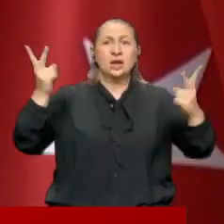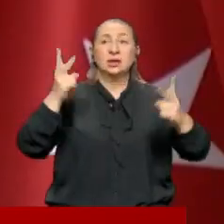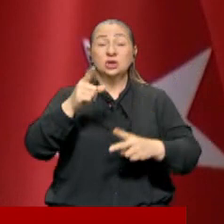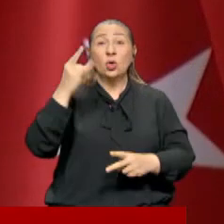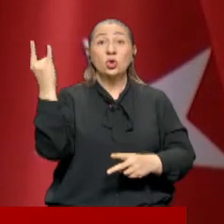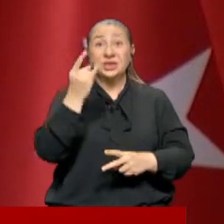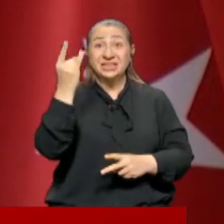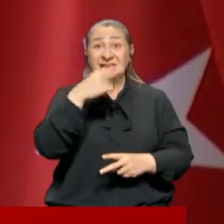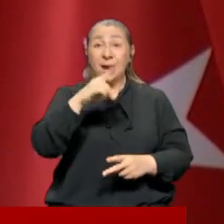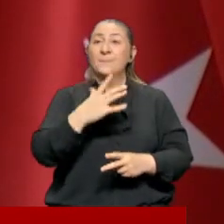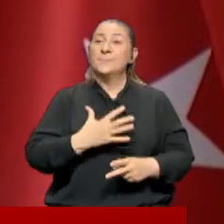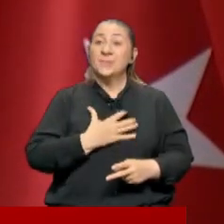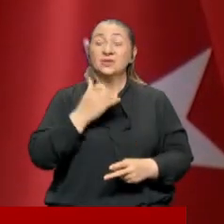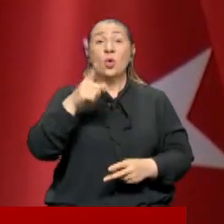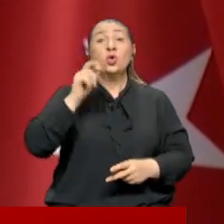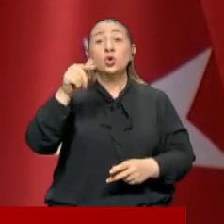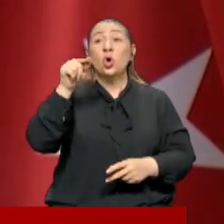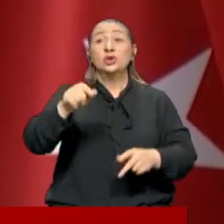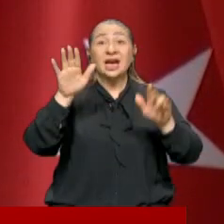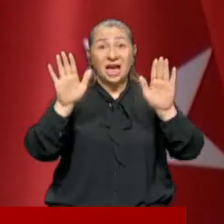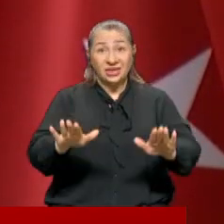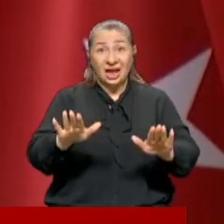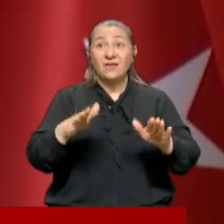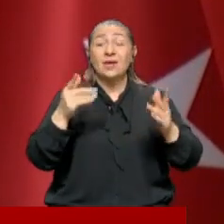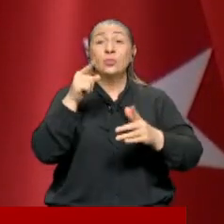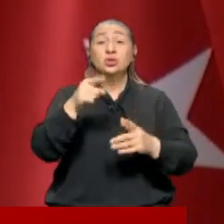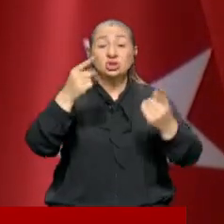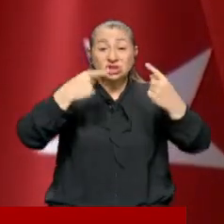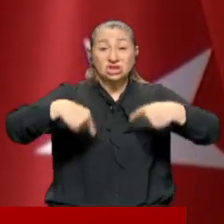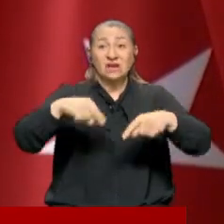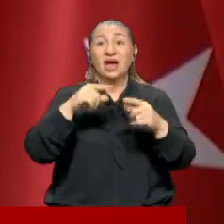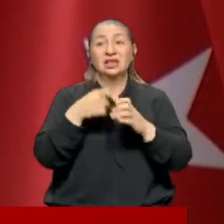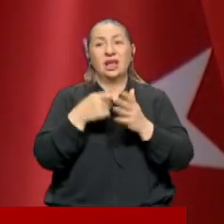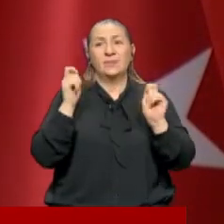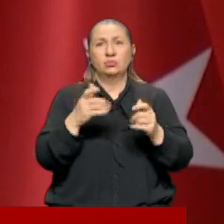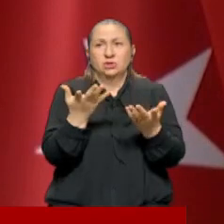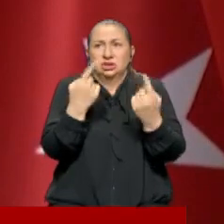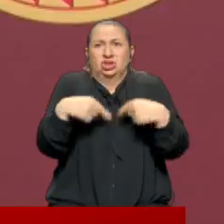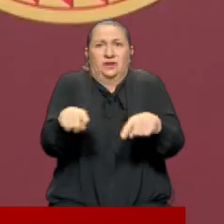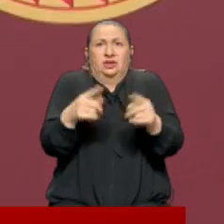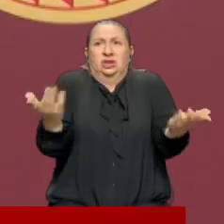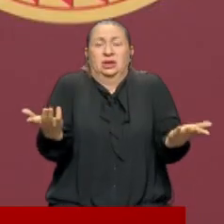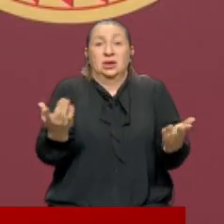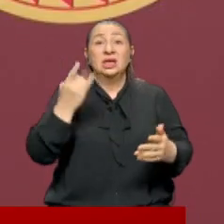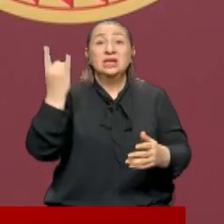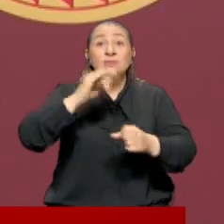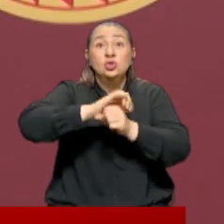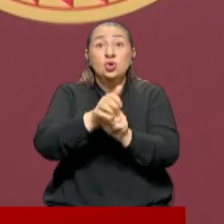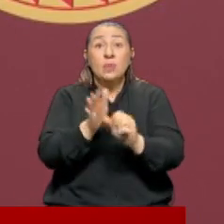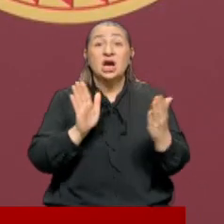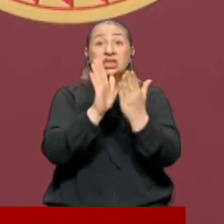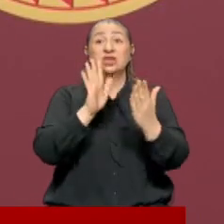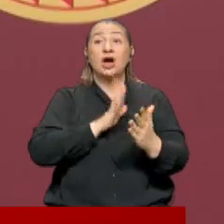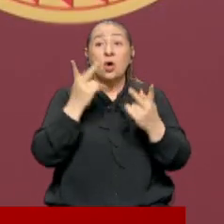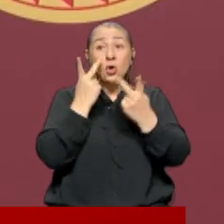o geziciler maalesef o gün orada kaldılar ve bunun çevre adına yaptılar. Bu nasıl çevrecilik? Gezi'de zulme karşılık